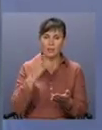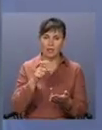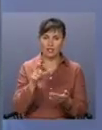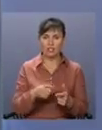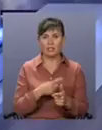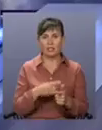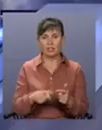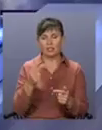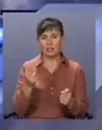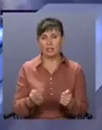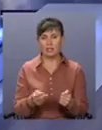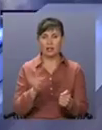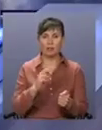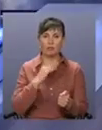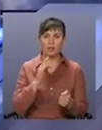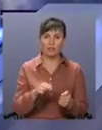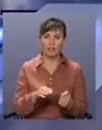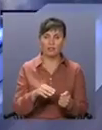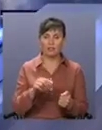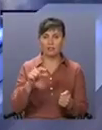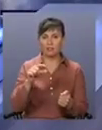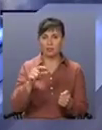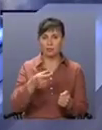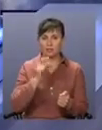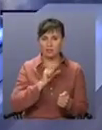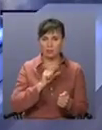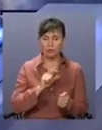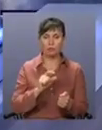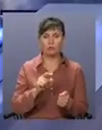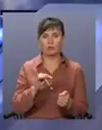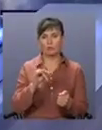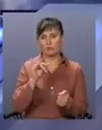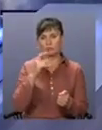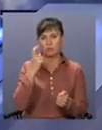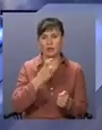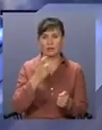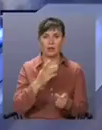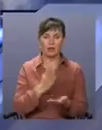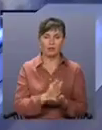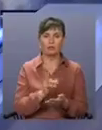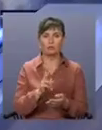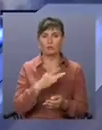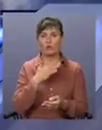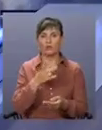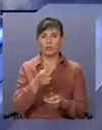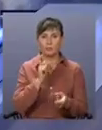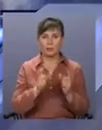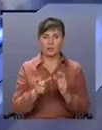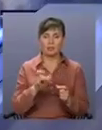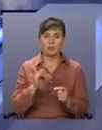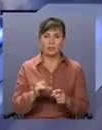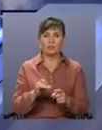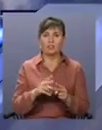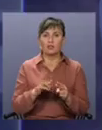нет. Кому-то хватает выпить рюмку, чтобы потерять голову, а кому-то достаточно много, намного больше. Ну, понятно. И все-таки